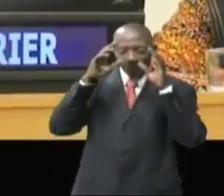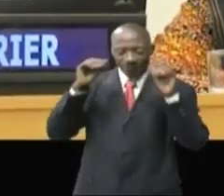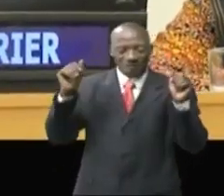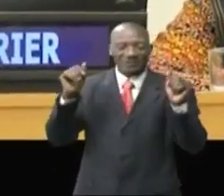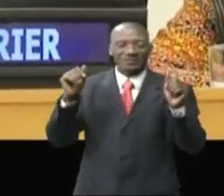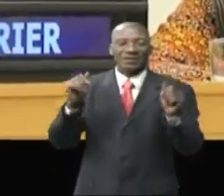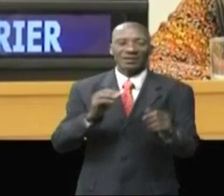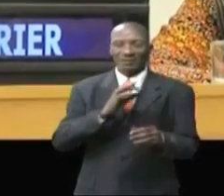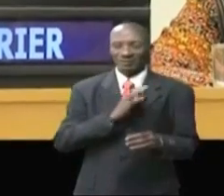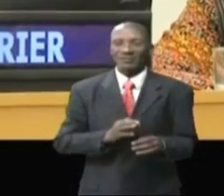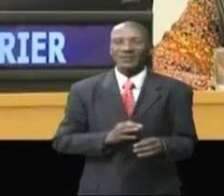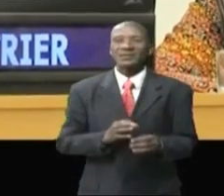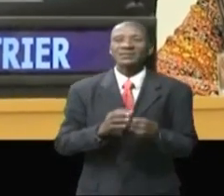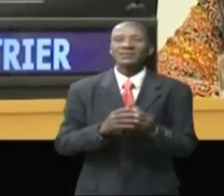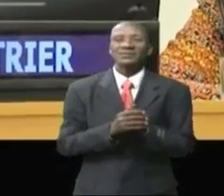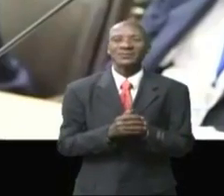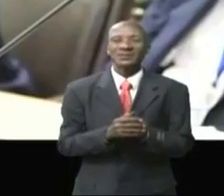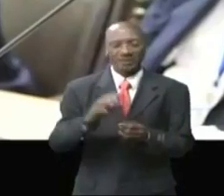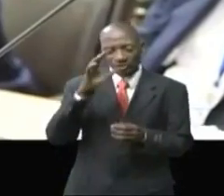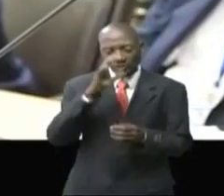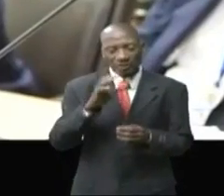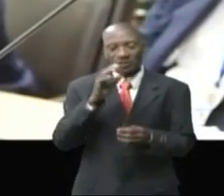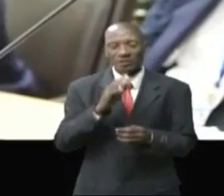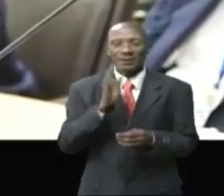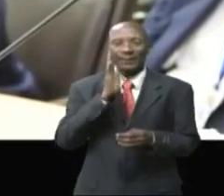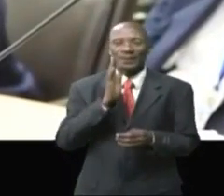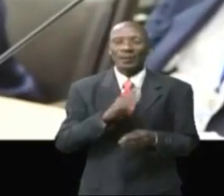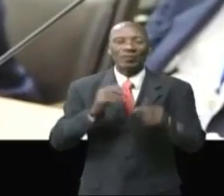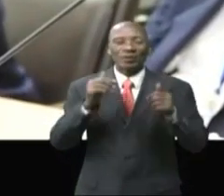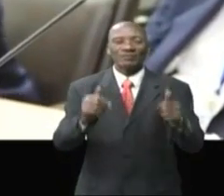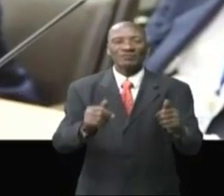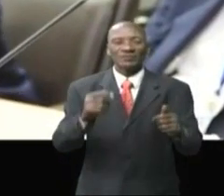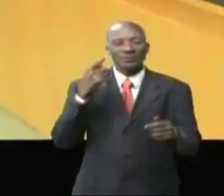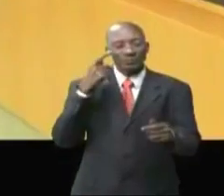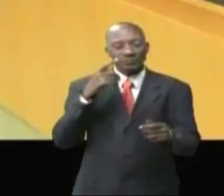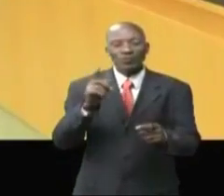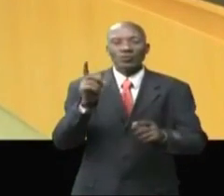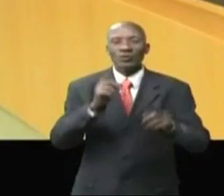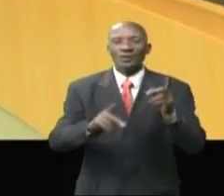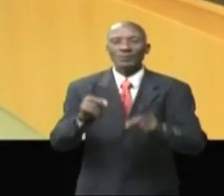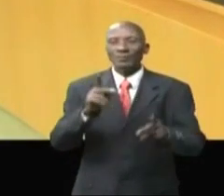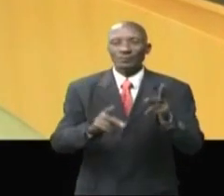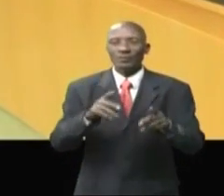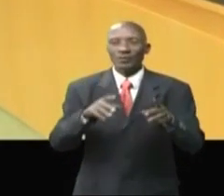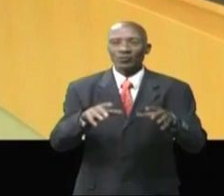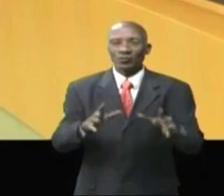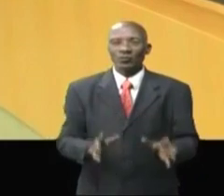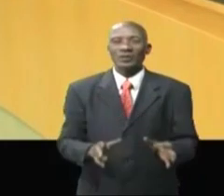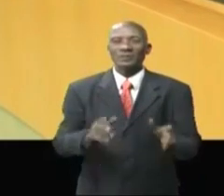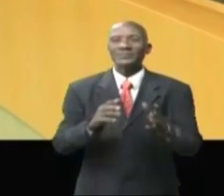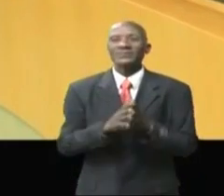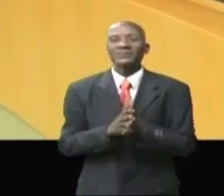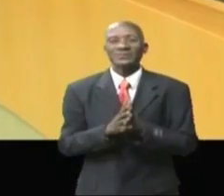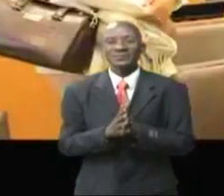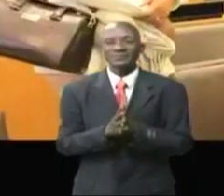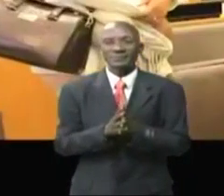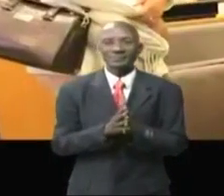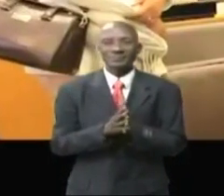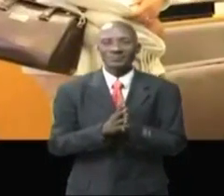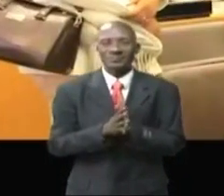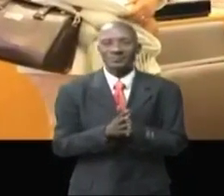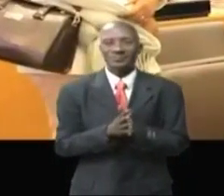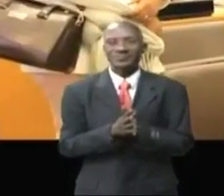renforcer les partenariats nationaux pour les données, accroître le financement et renforcer le cadre statistique